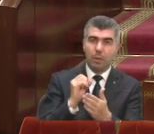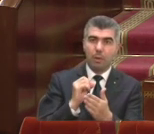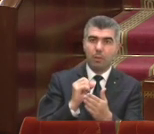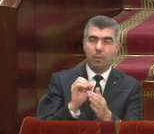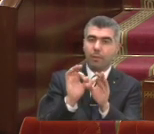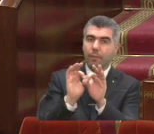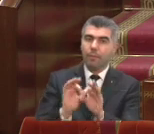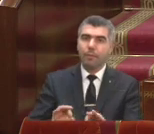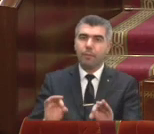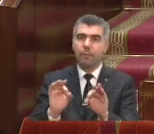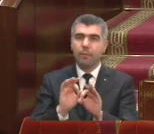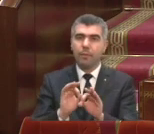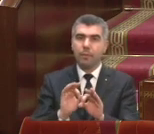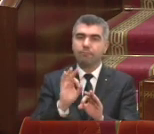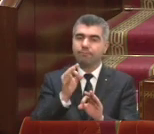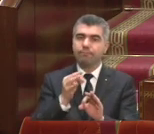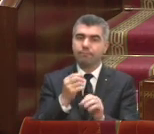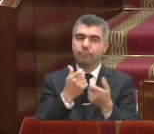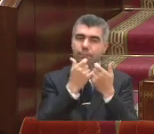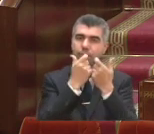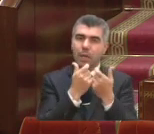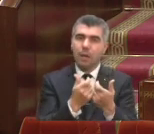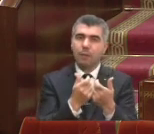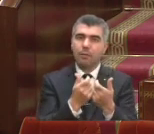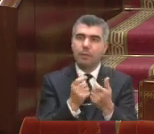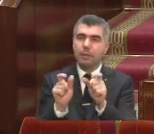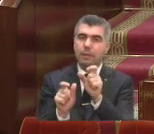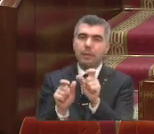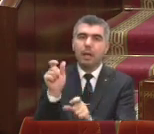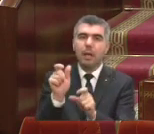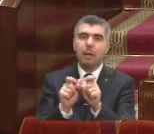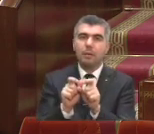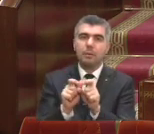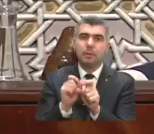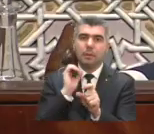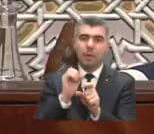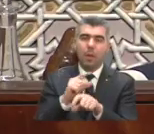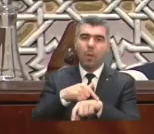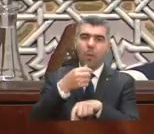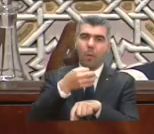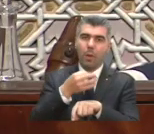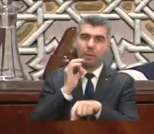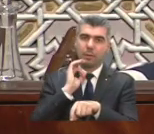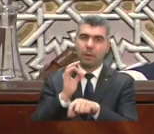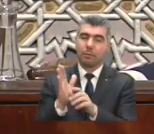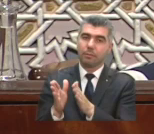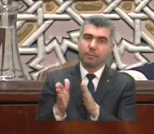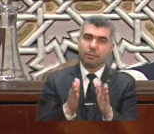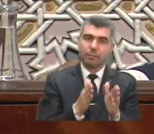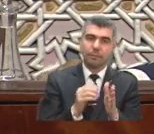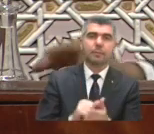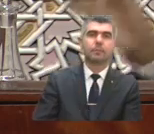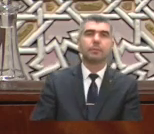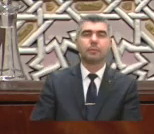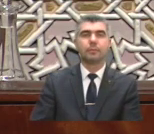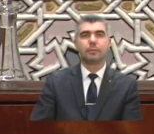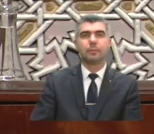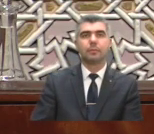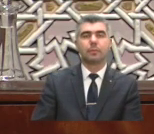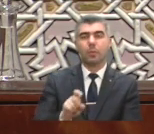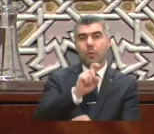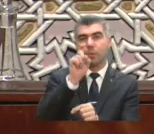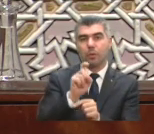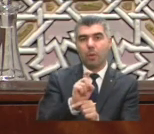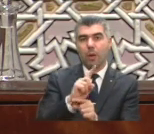الثانيه باش يمكن يعني تستغل المواطن، لانه الهدف هو ان انتهى التوقيت. السيد النائب المحترم انتهى التوقيت. هل من